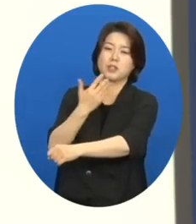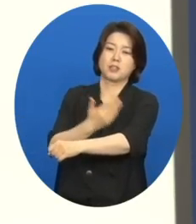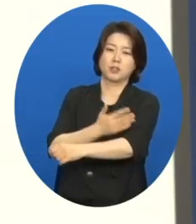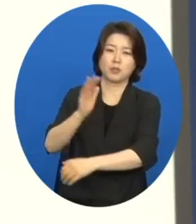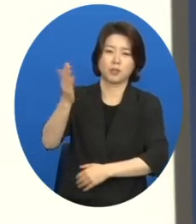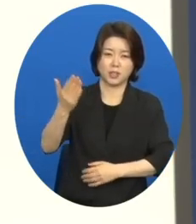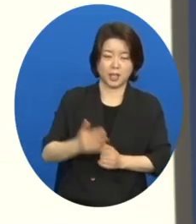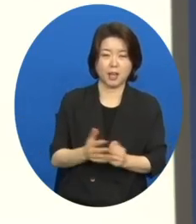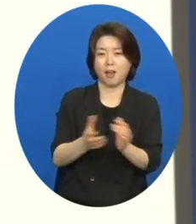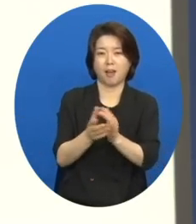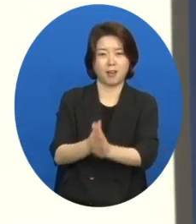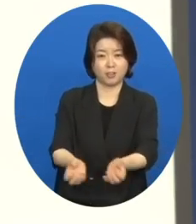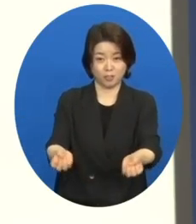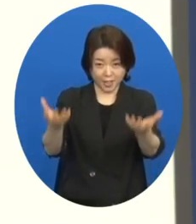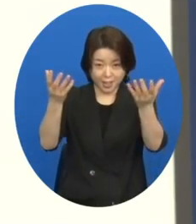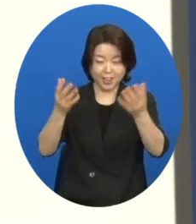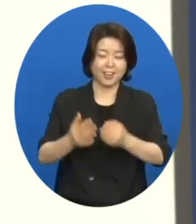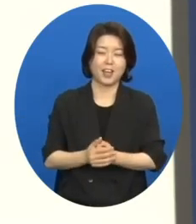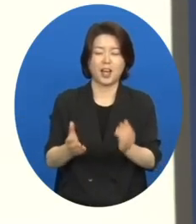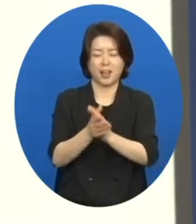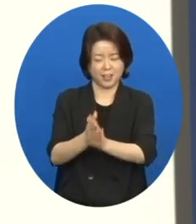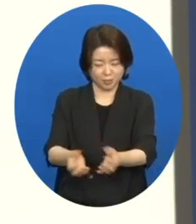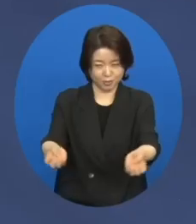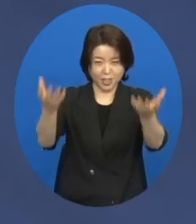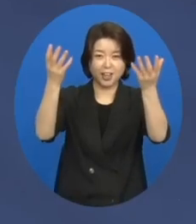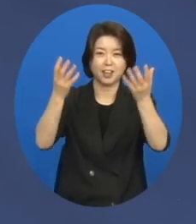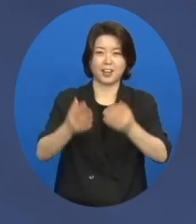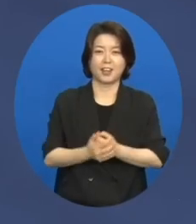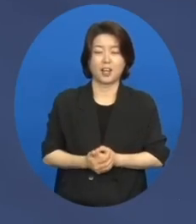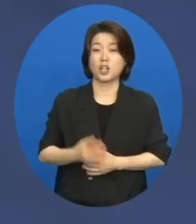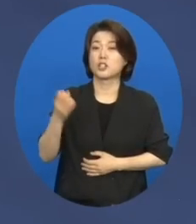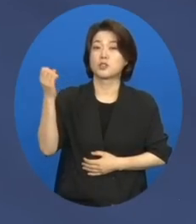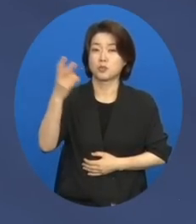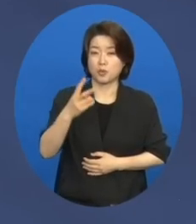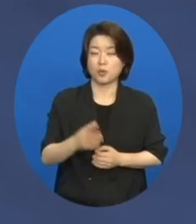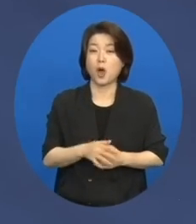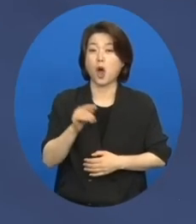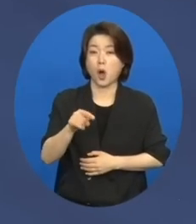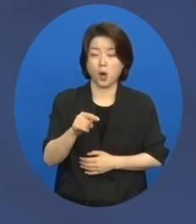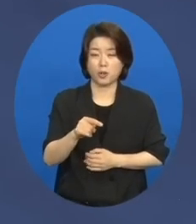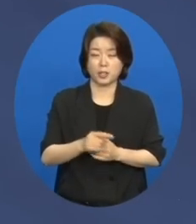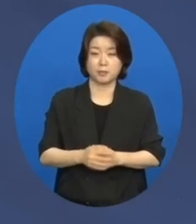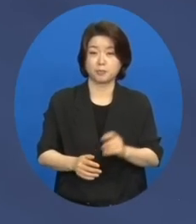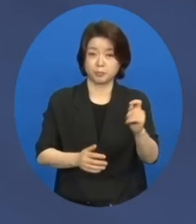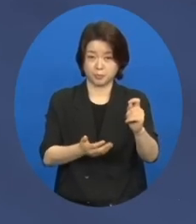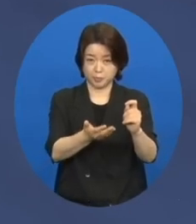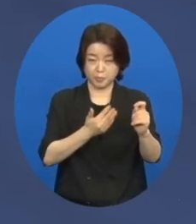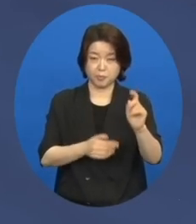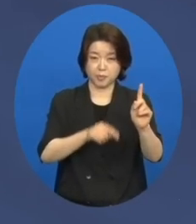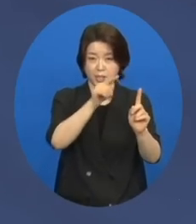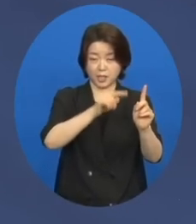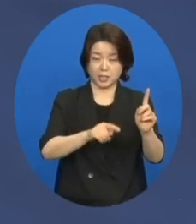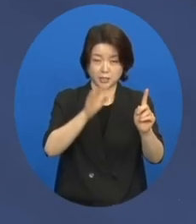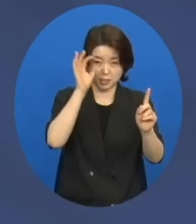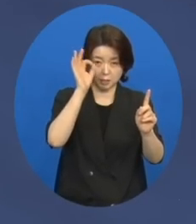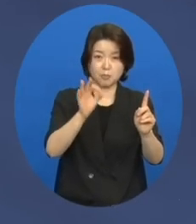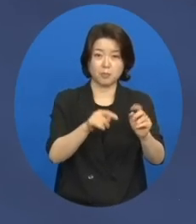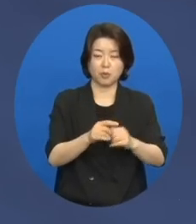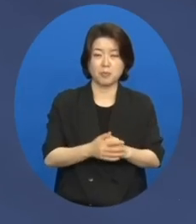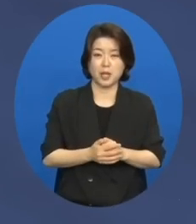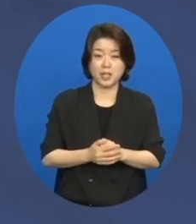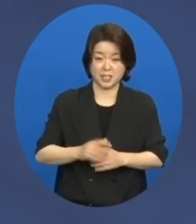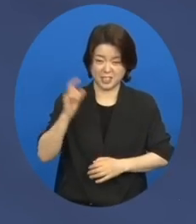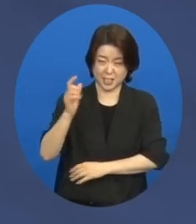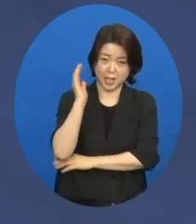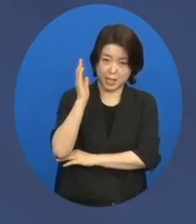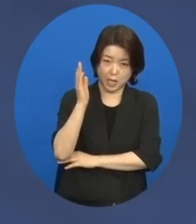됩니다. 할렐루야, 할렐루야. 그리고 거기 고린도전서 1장에서 말하는 그 이 강조하는